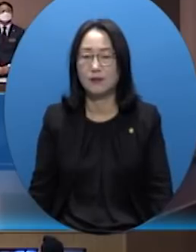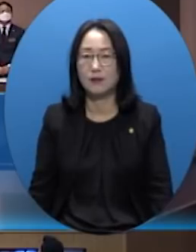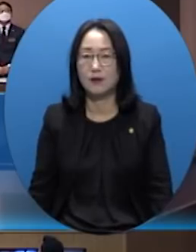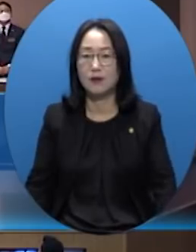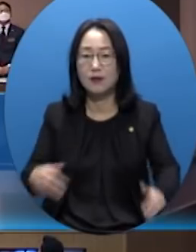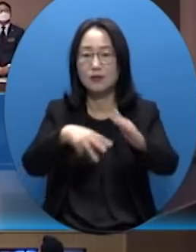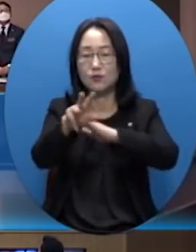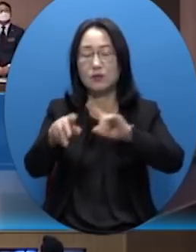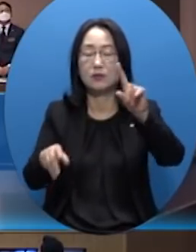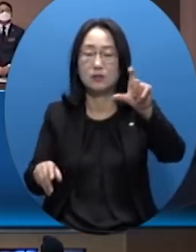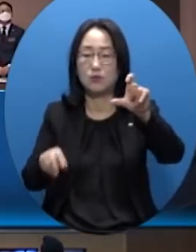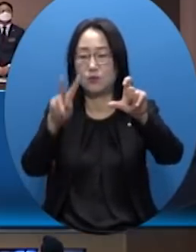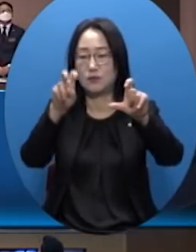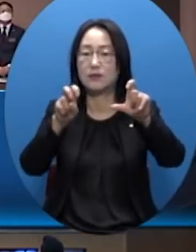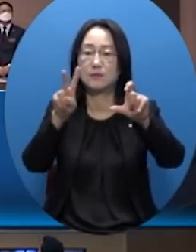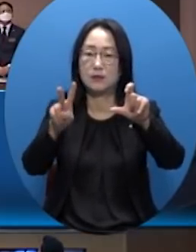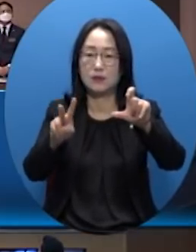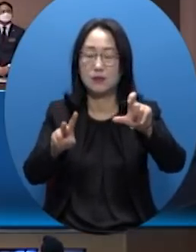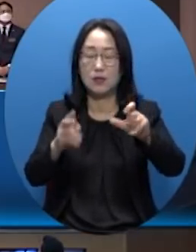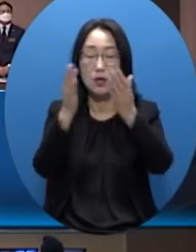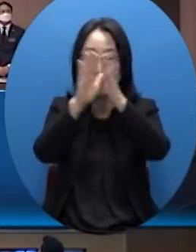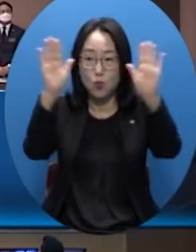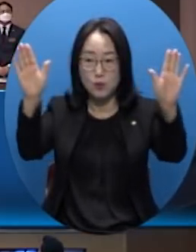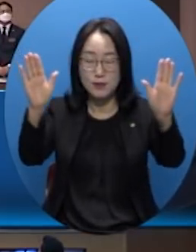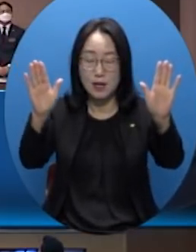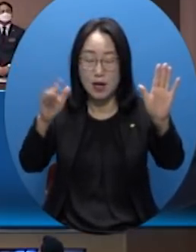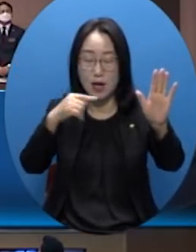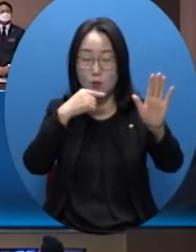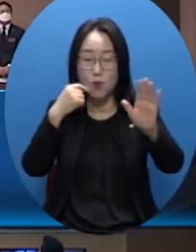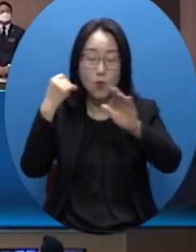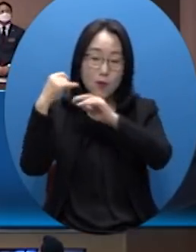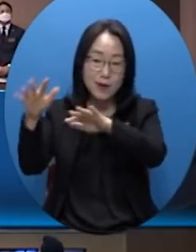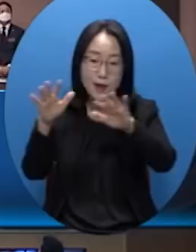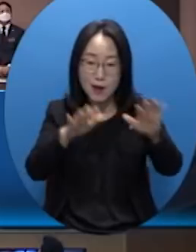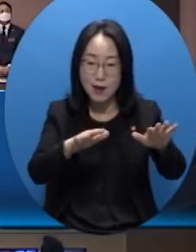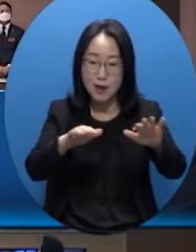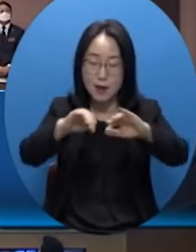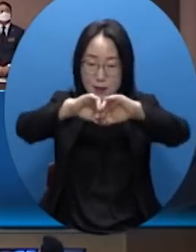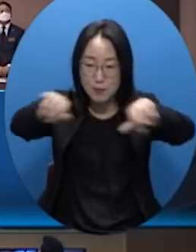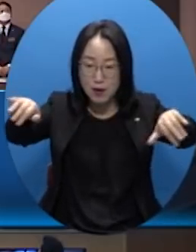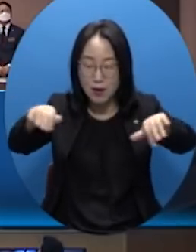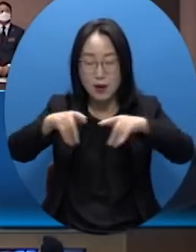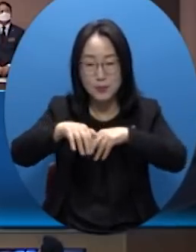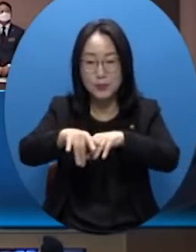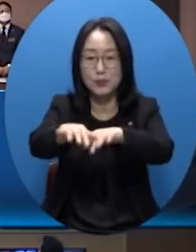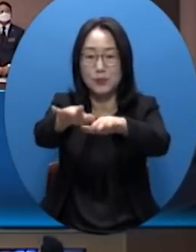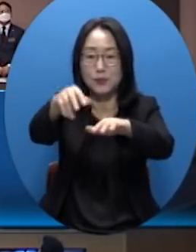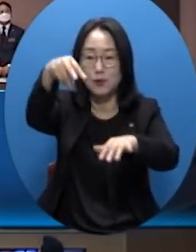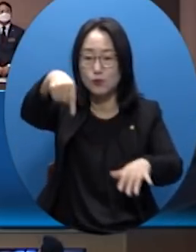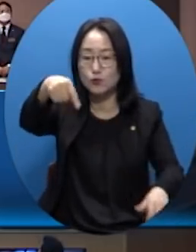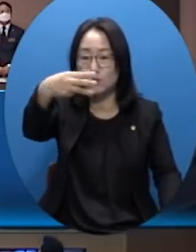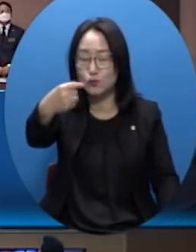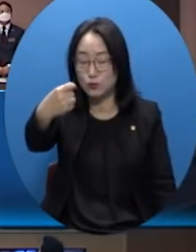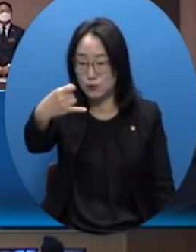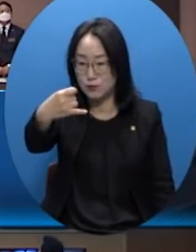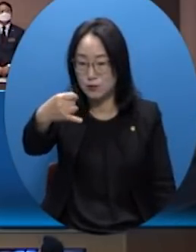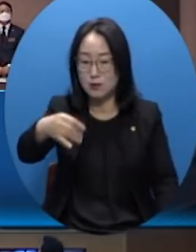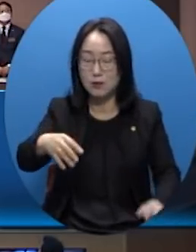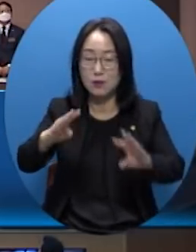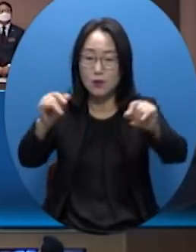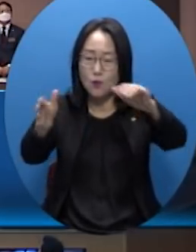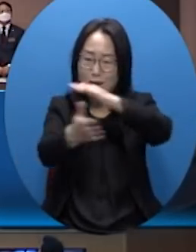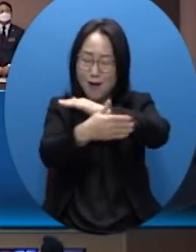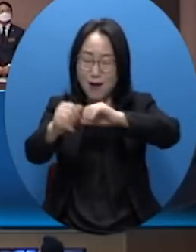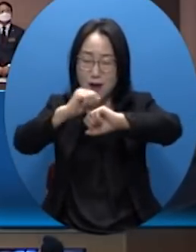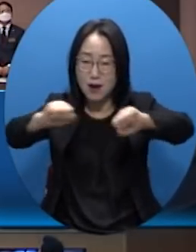최고 15장 22절 입니다 모세가 홍해에서 이스라엘을 인도함 의 그들이 나와서 수르 광야로 들어가서 거기서 살 길을